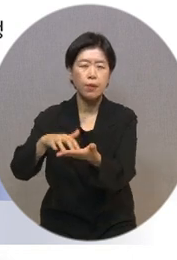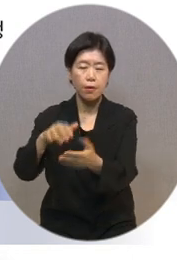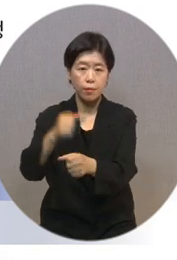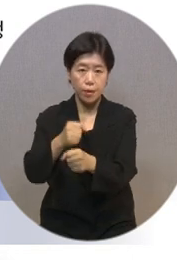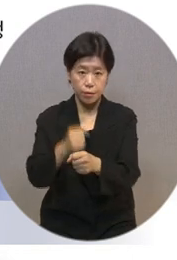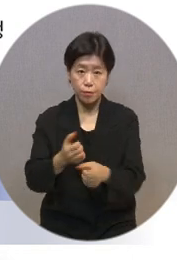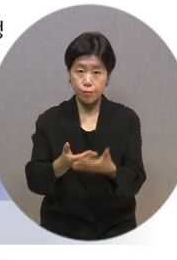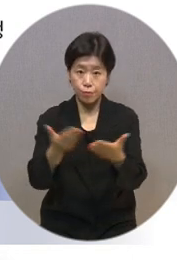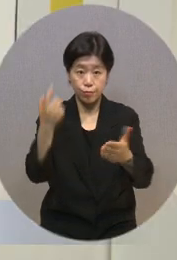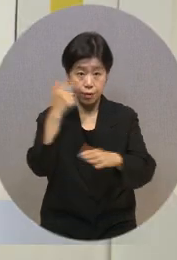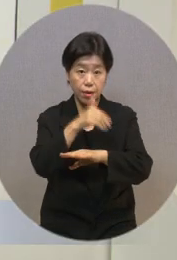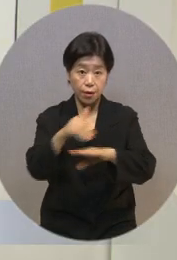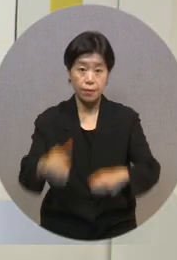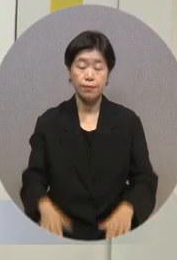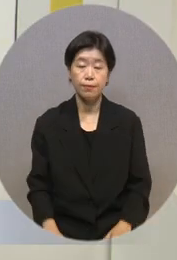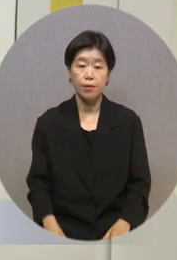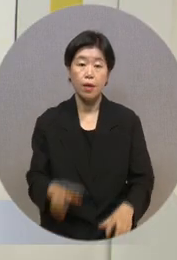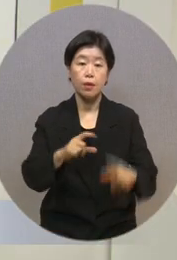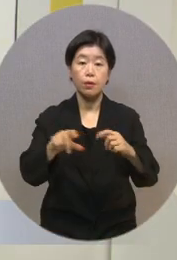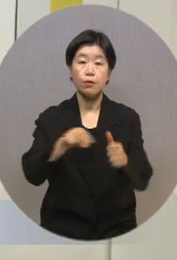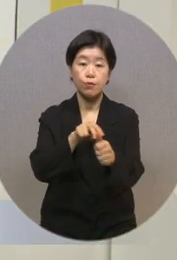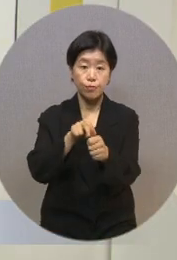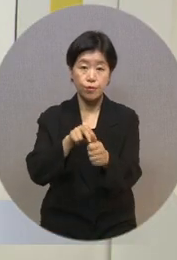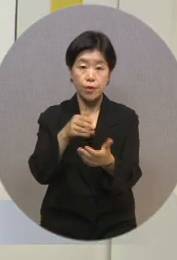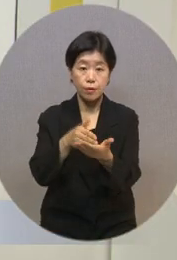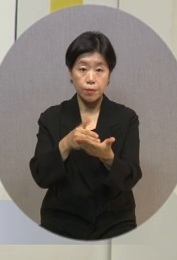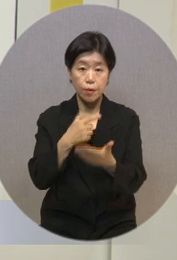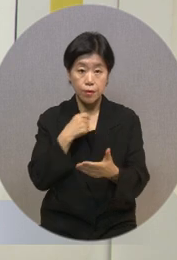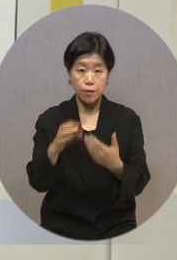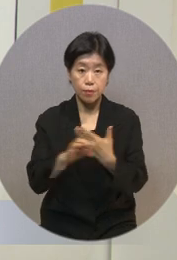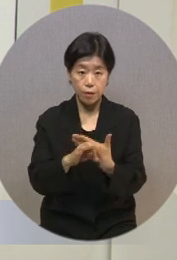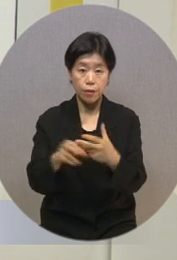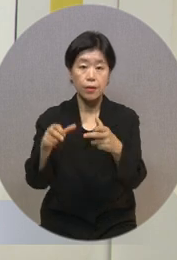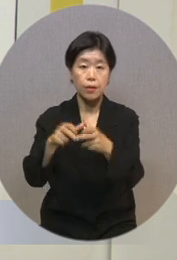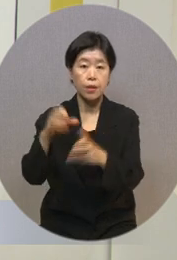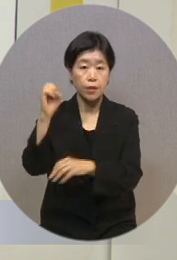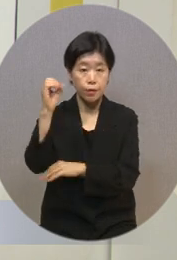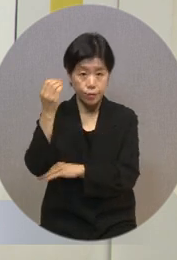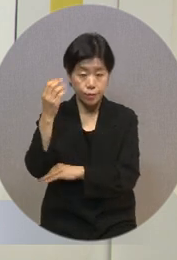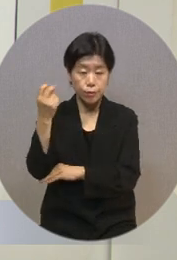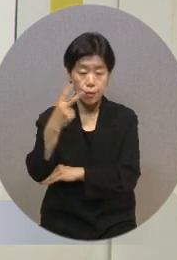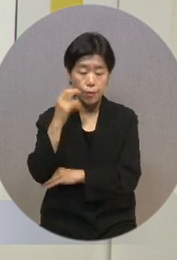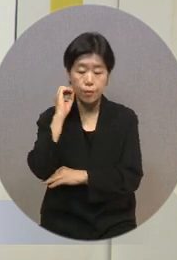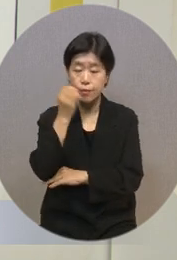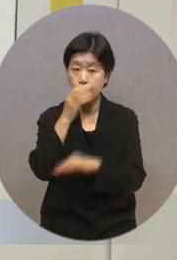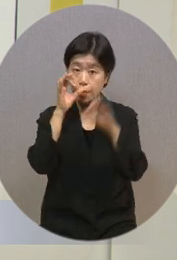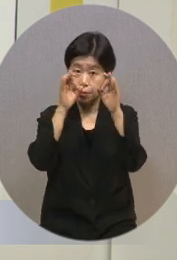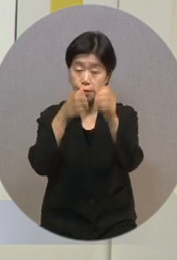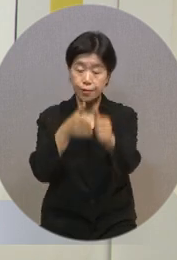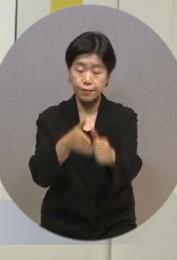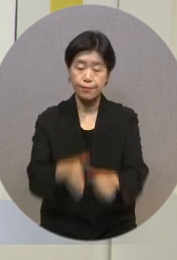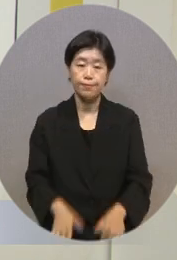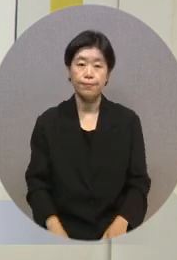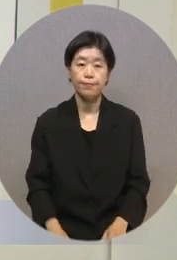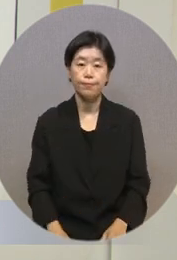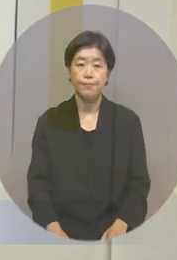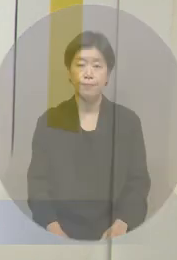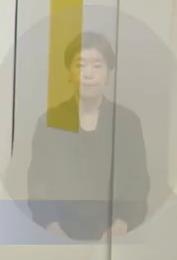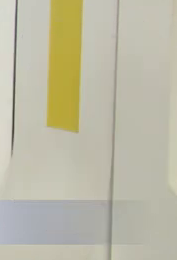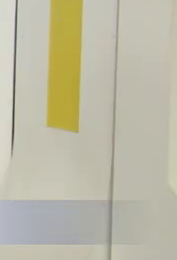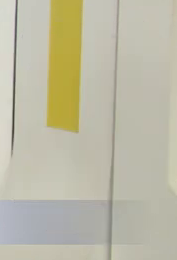예정입니다. 더 자세한 뉴스는 장애인신문과 웰페어뉴스 홈페이지를 통해 확인할 수 있습니다.